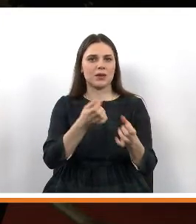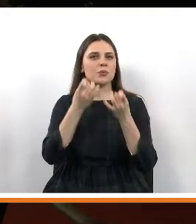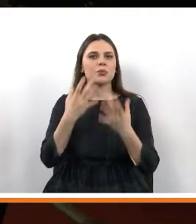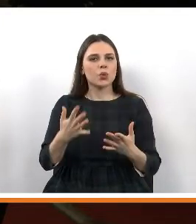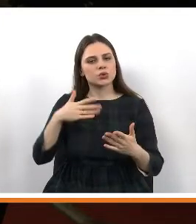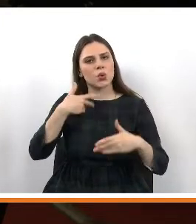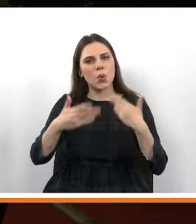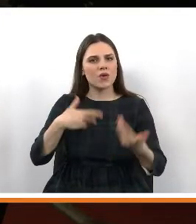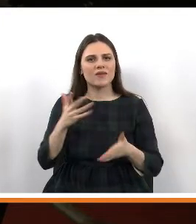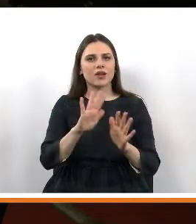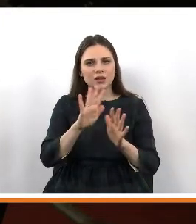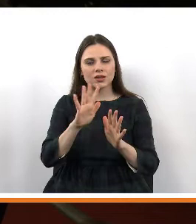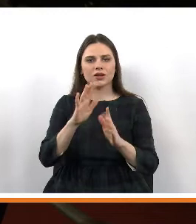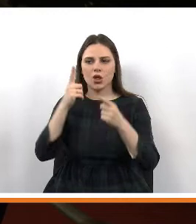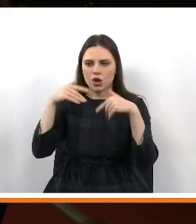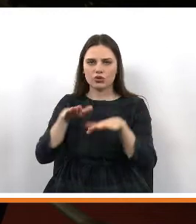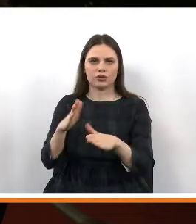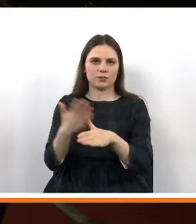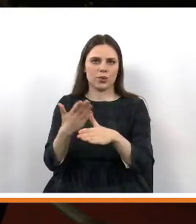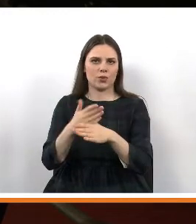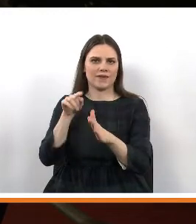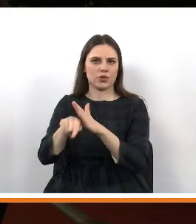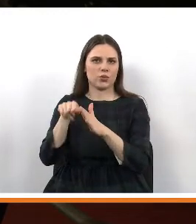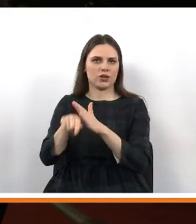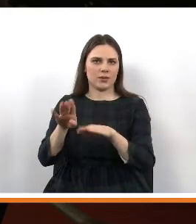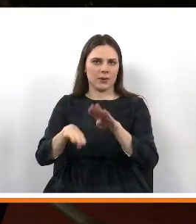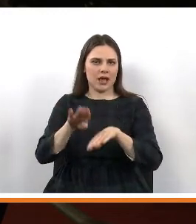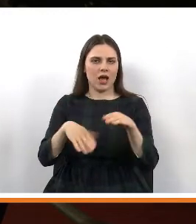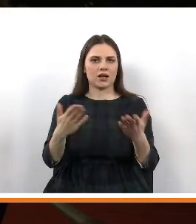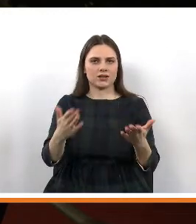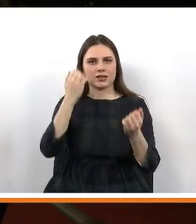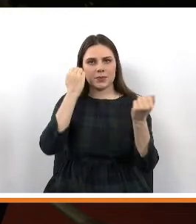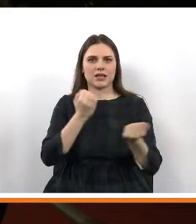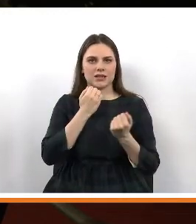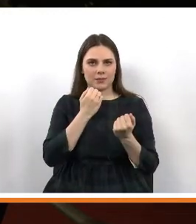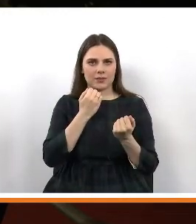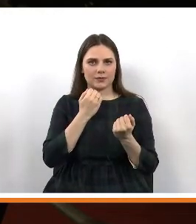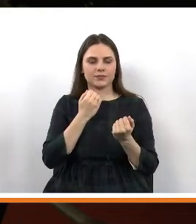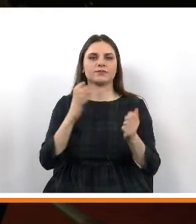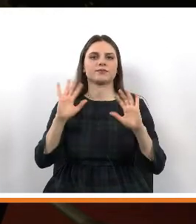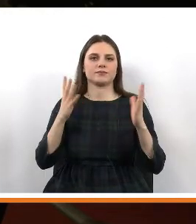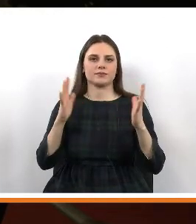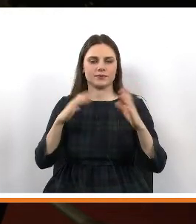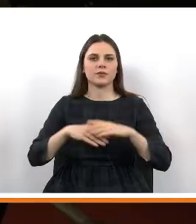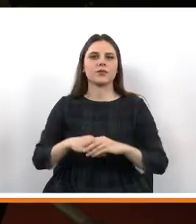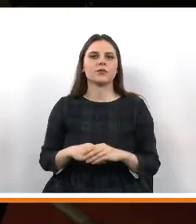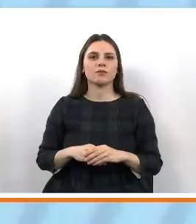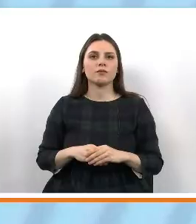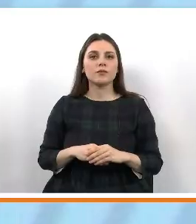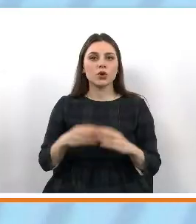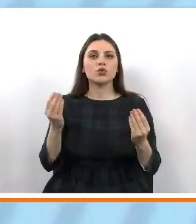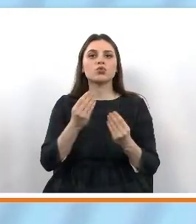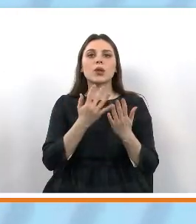давать советы, но и решать эти вопросы уже на практике. Спасибо. Спасибо. У нас поступило еще